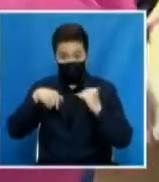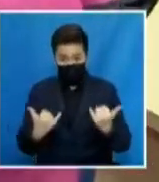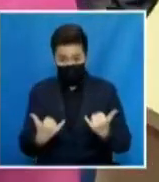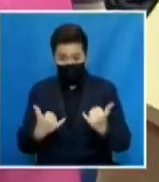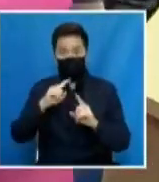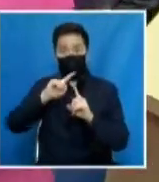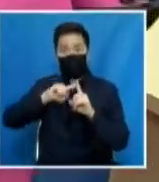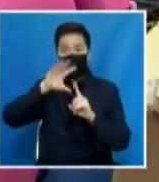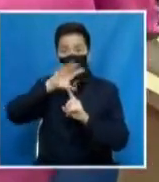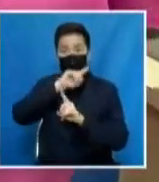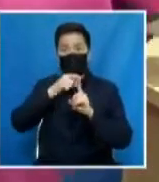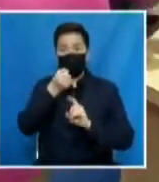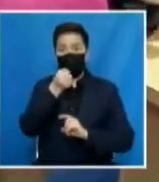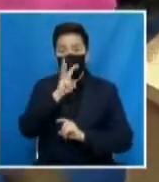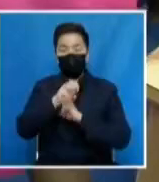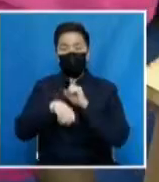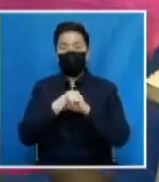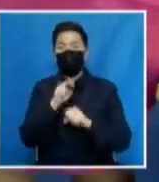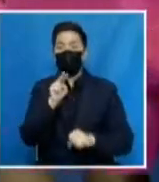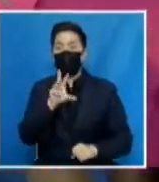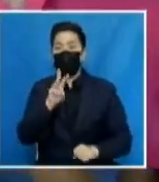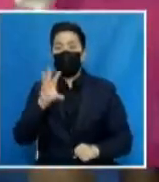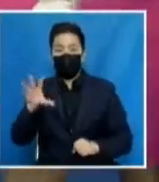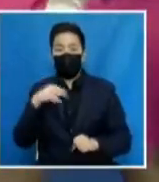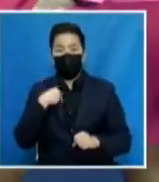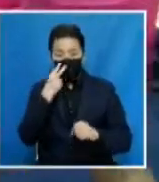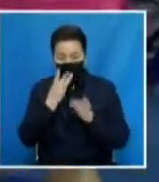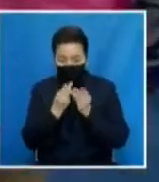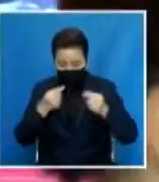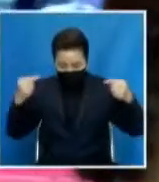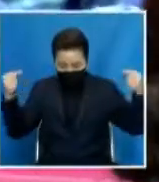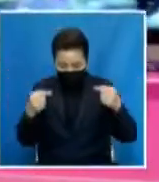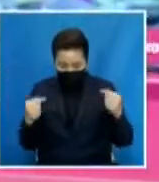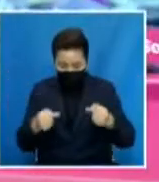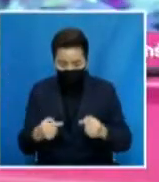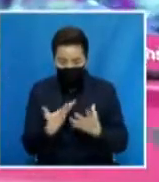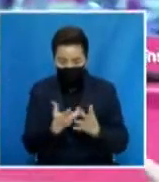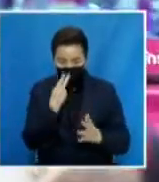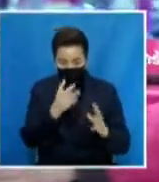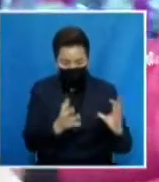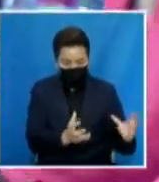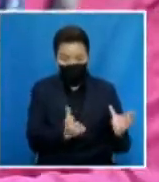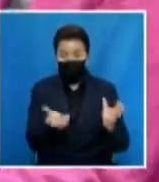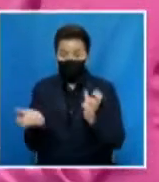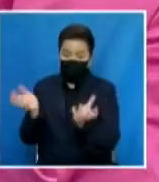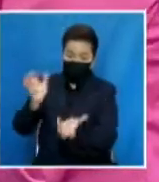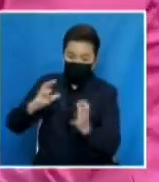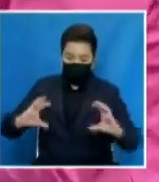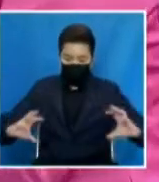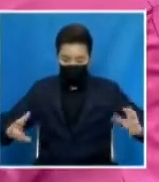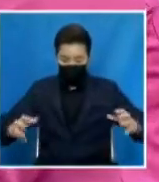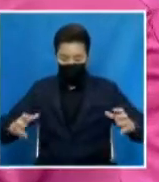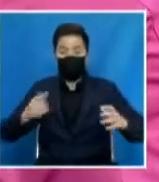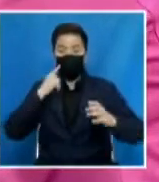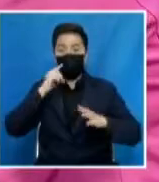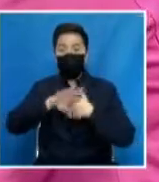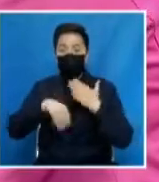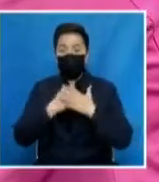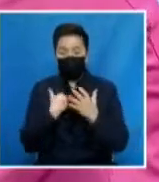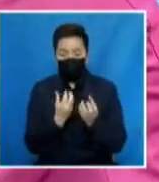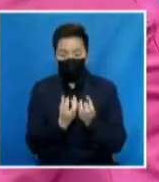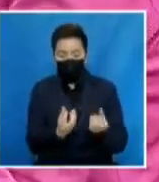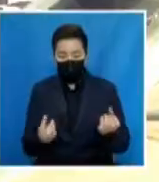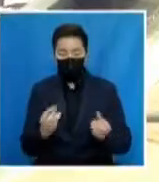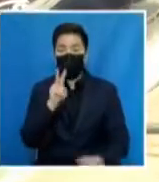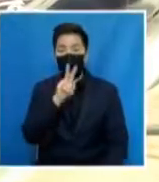2565และควบคุมการบรรจุลูกบอลลงในตู้เสียงงวดและหมดอักษรจำนวน257ลูก